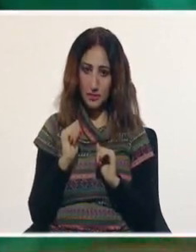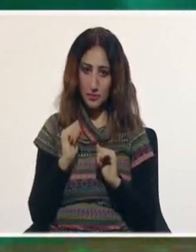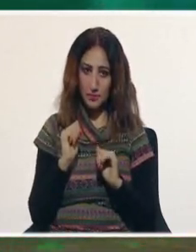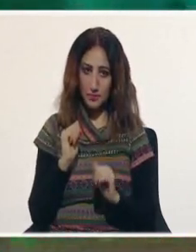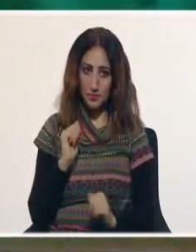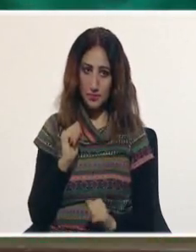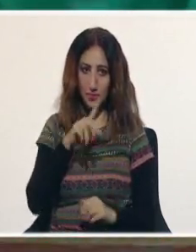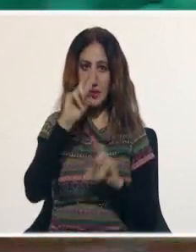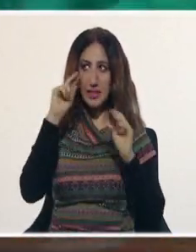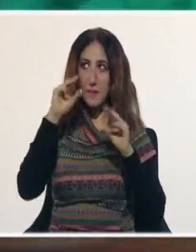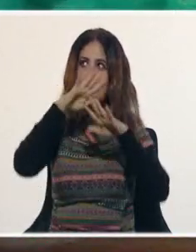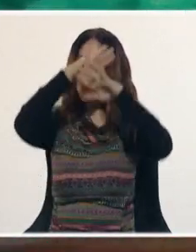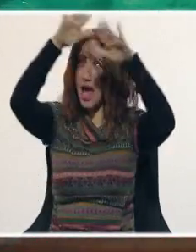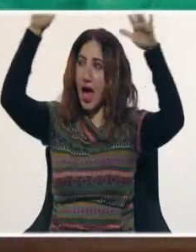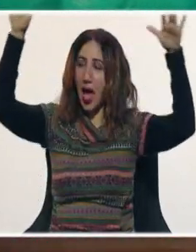عامل زي السحاب.